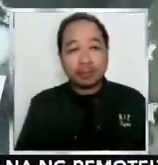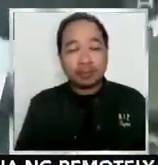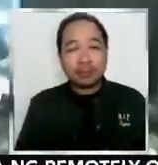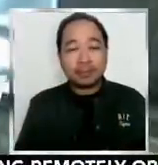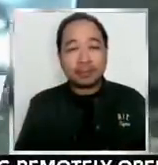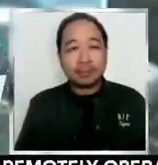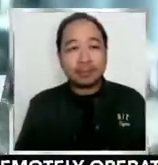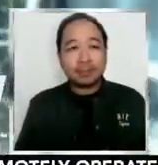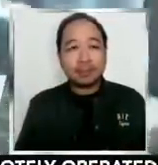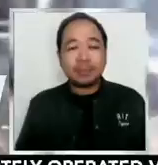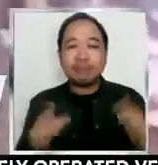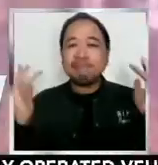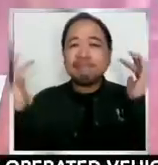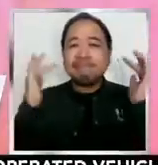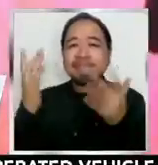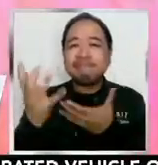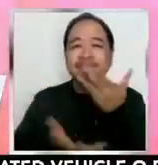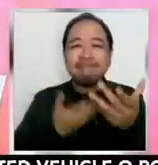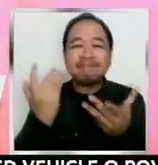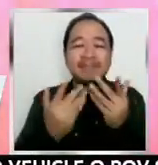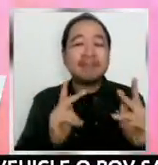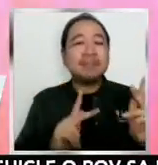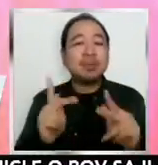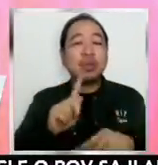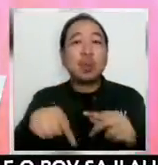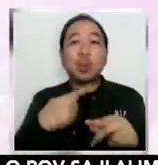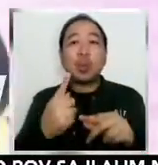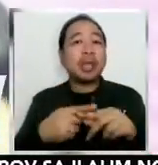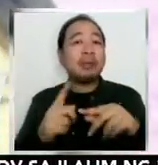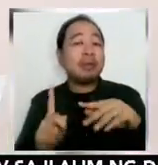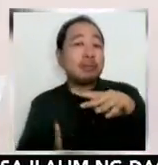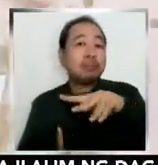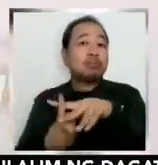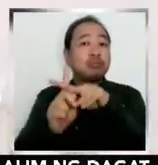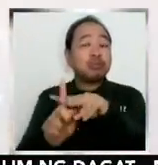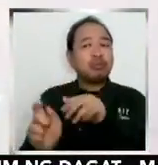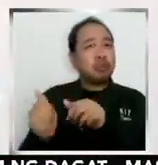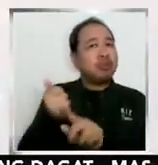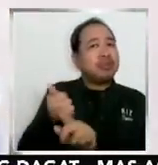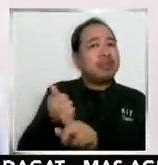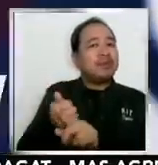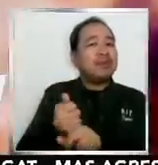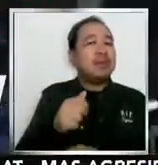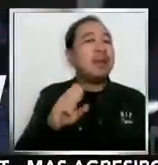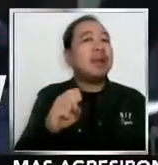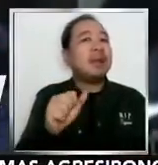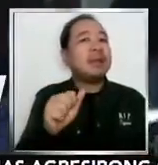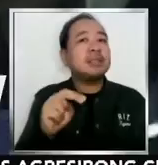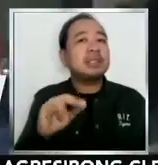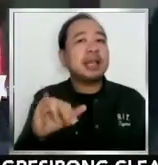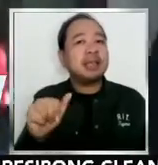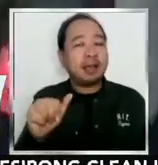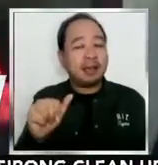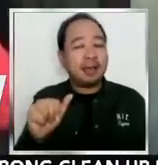Dumagundong ang hiyawan ng fans nang lumabas sa stage si Hara Orduha herself, Sanya Lopez.